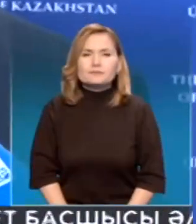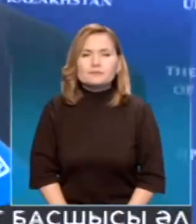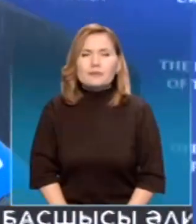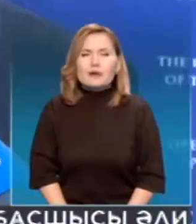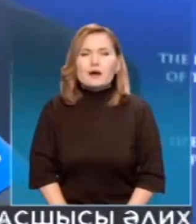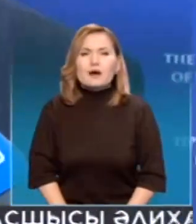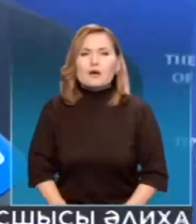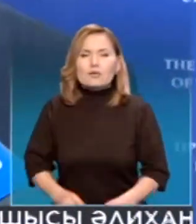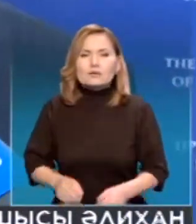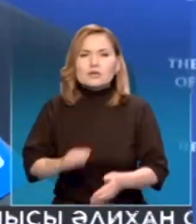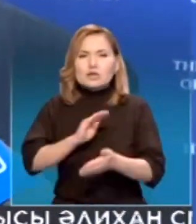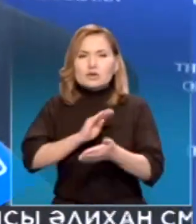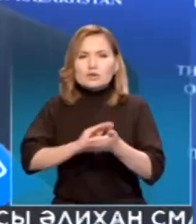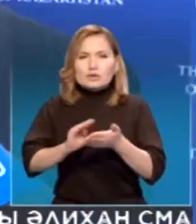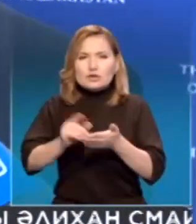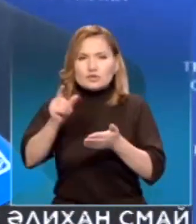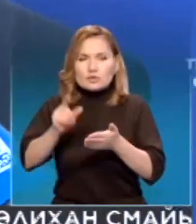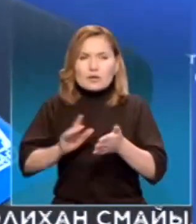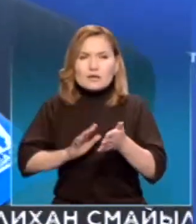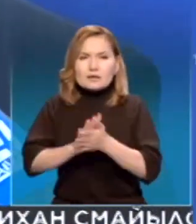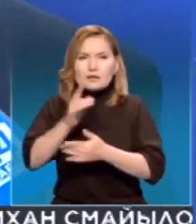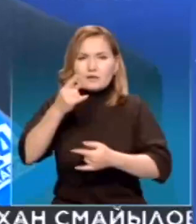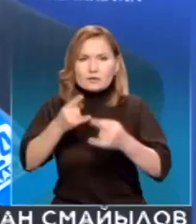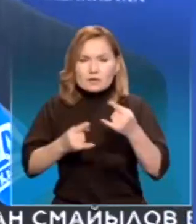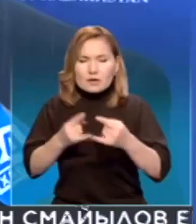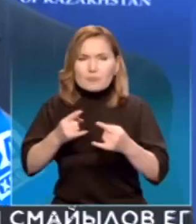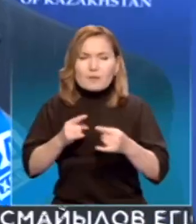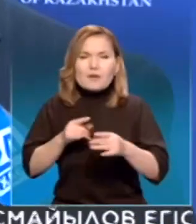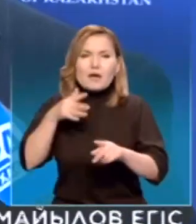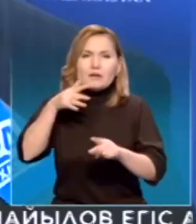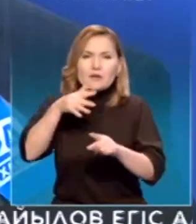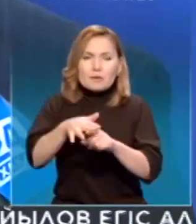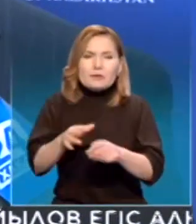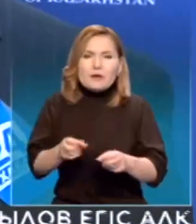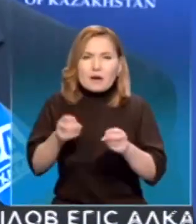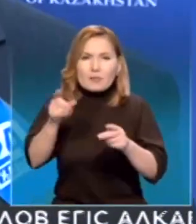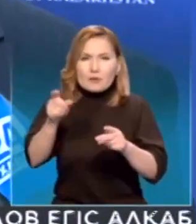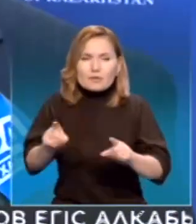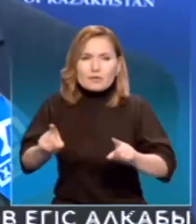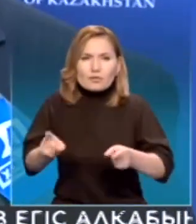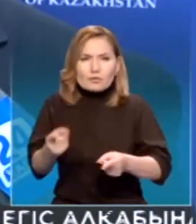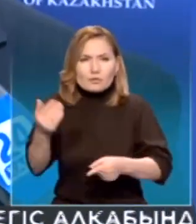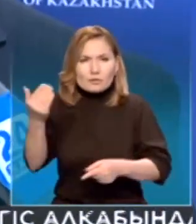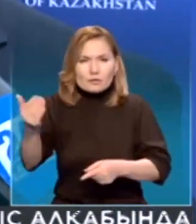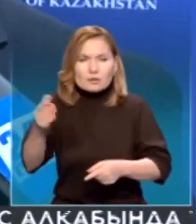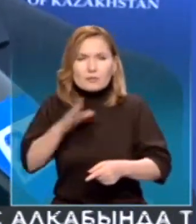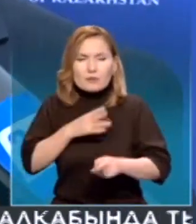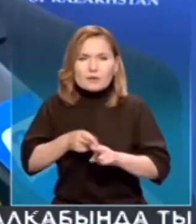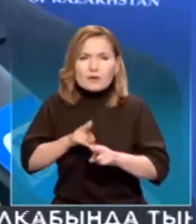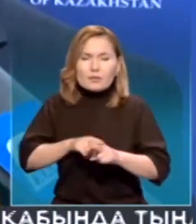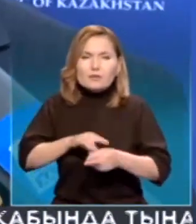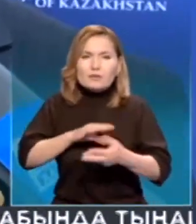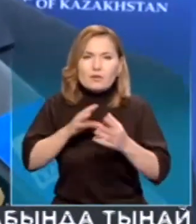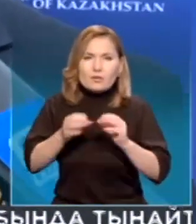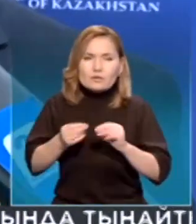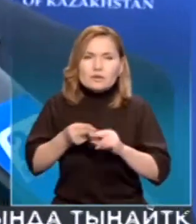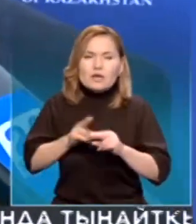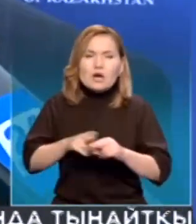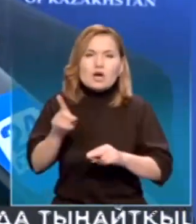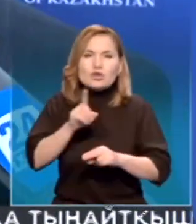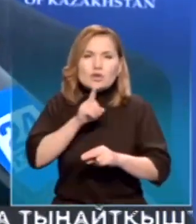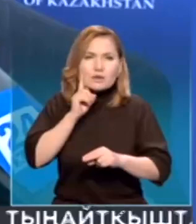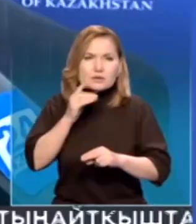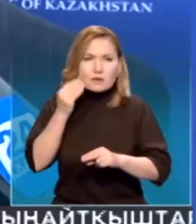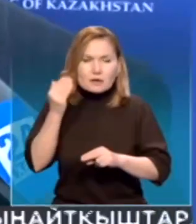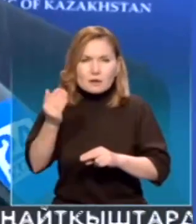Қазір оларды әлі бізге жариялаған жоқ. Жалпы өйткені жаңа тағы да қайталап айтам, орындаушылардан бұрын